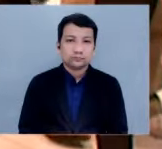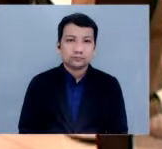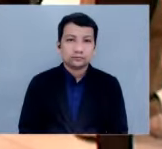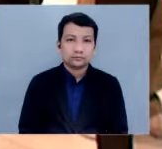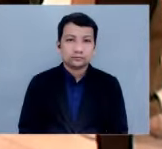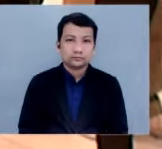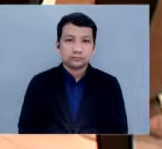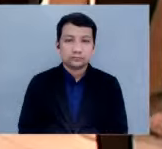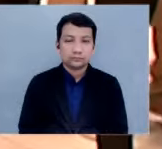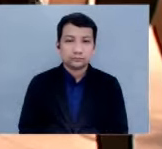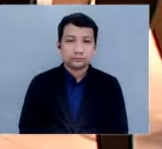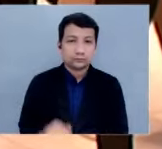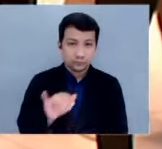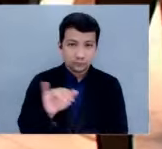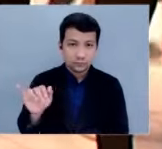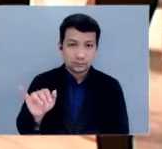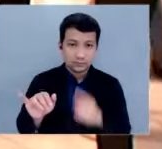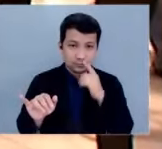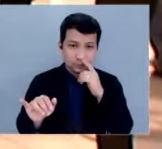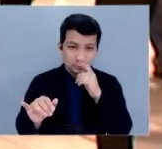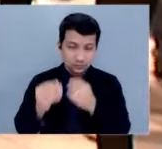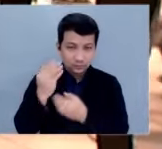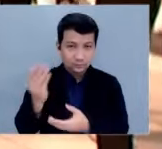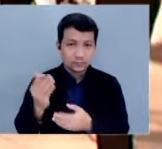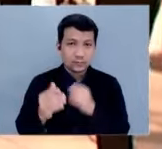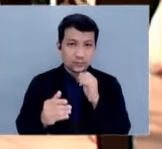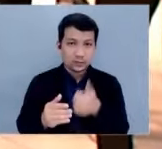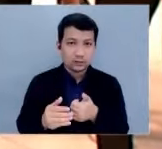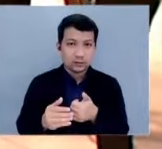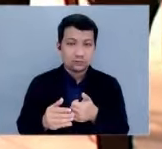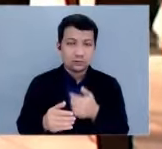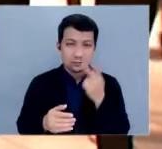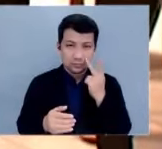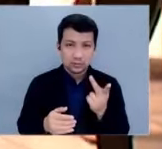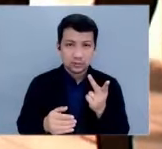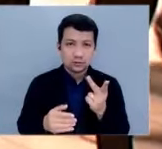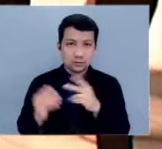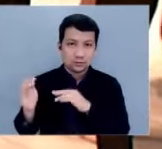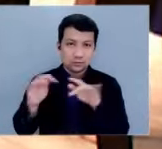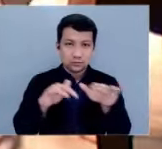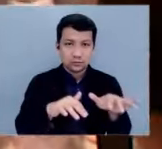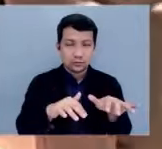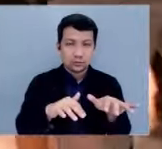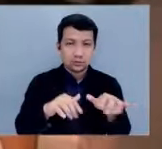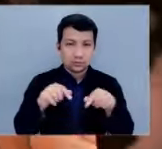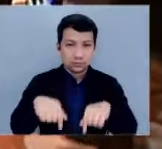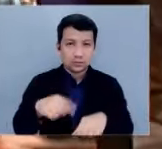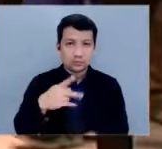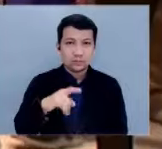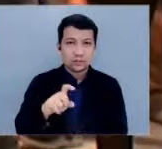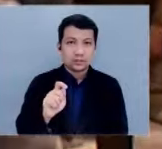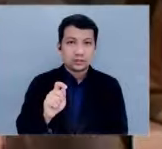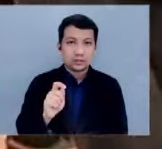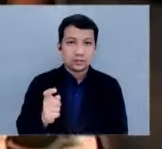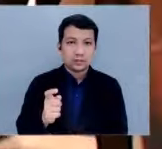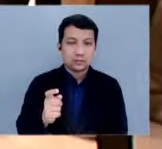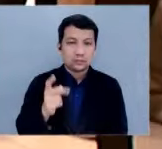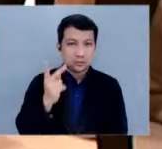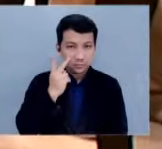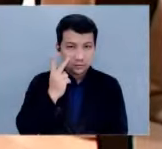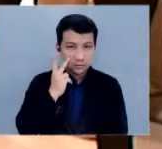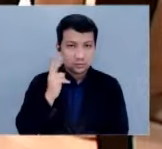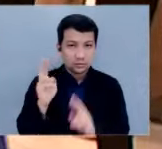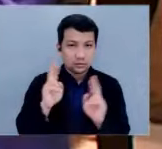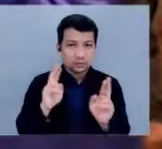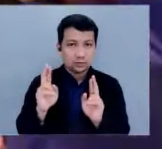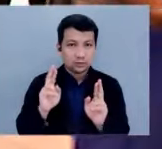Tulad ng ibang mga terminal, bukas pa nakikitang daragsa ang mga pasahero dito sa PTEX. Pinaghahandaan na rin ng terminal ang